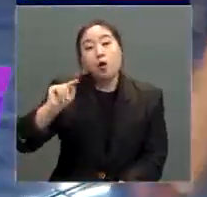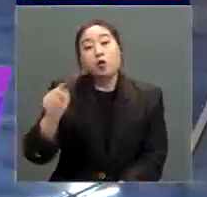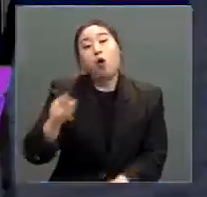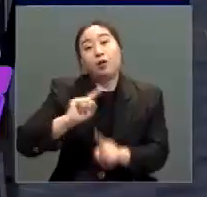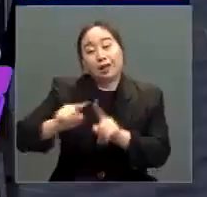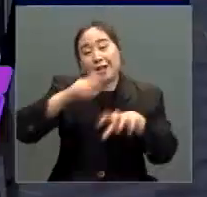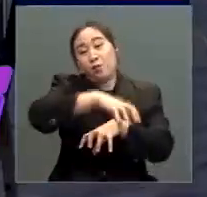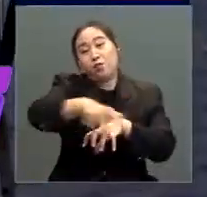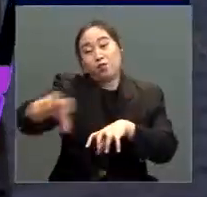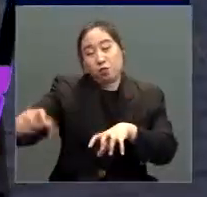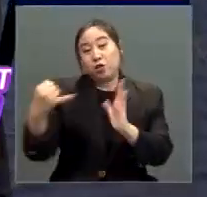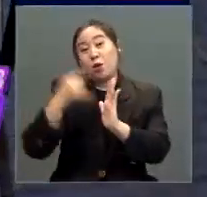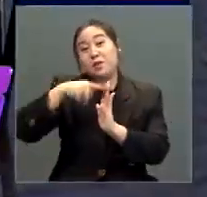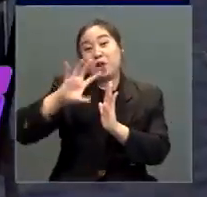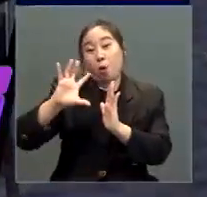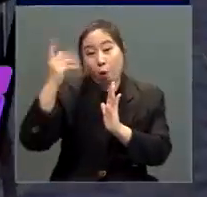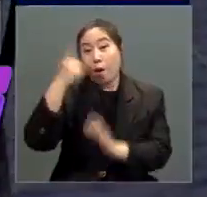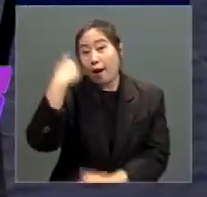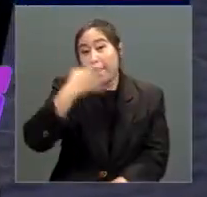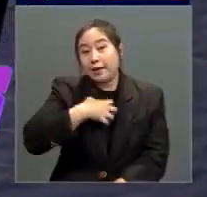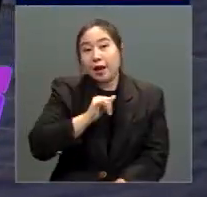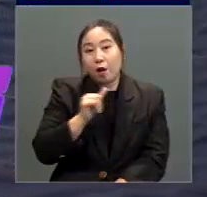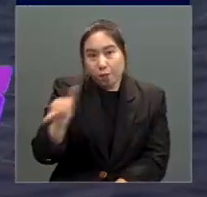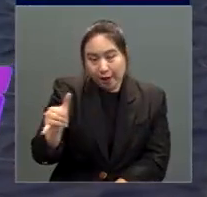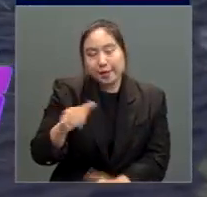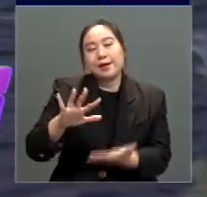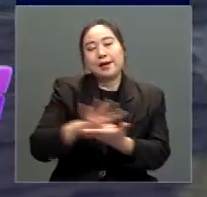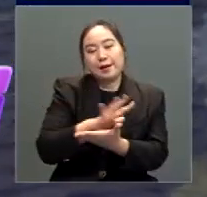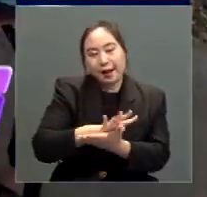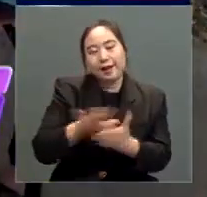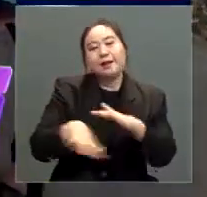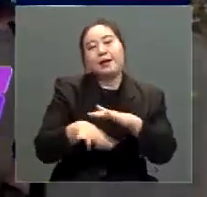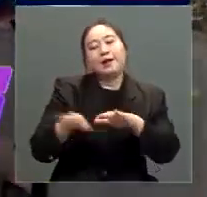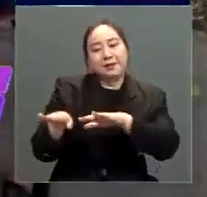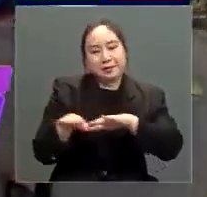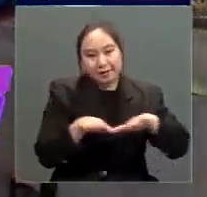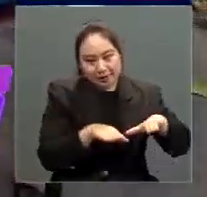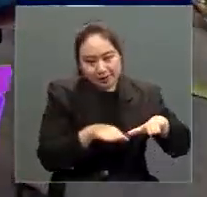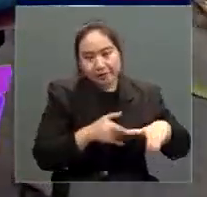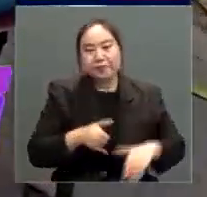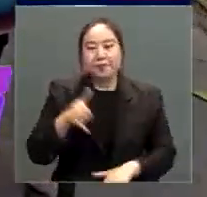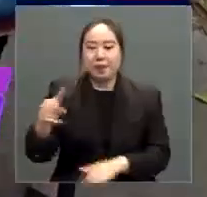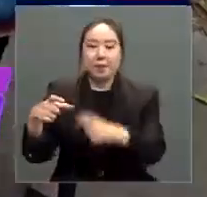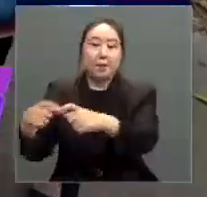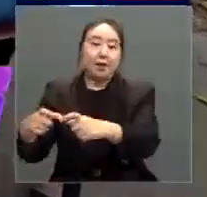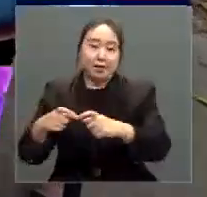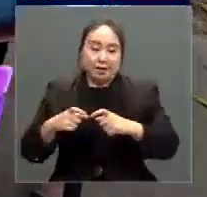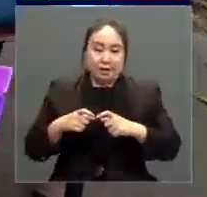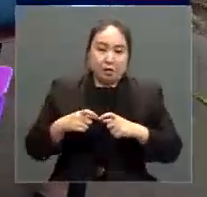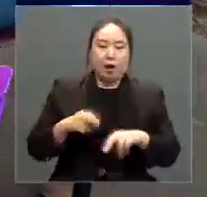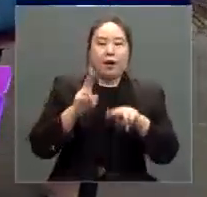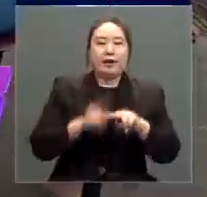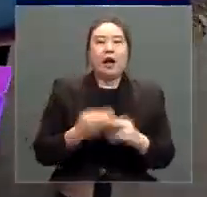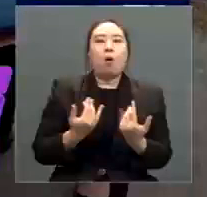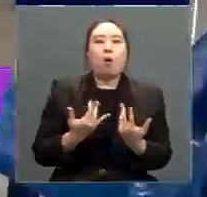หวัดพิษณุโลกใครที่จะไปรับบริการต้องเตรียมเอกสารรับบัตรคิวแล้วก็นั่งรอเว้นระยะห่าง2เมตรทุกค